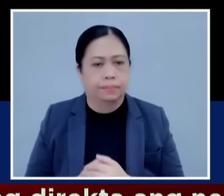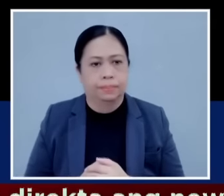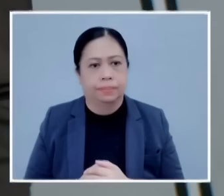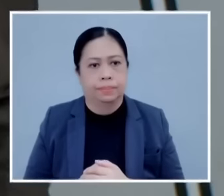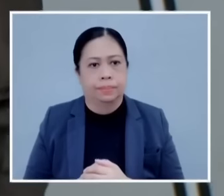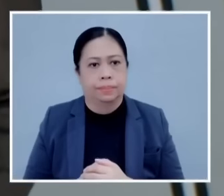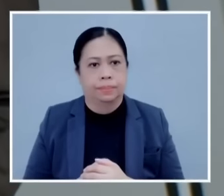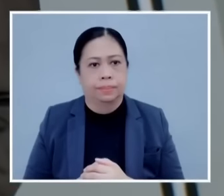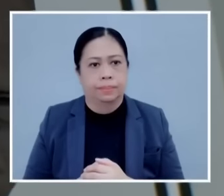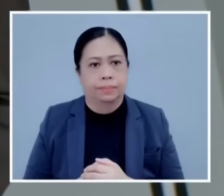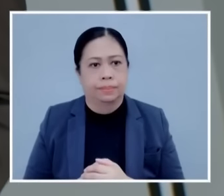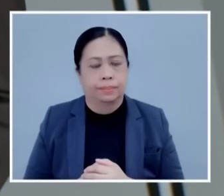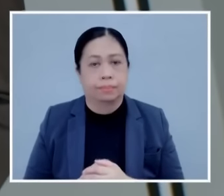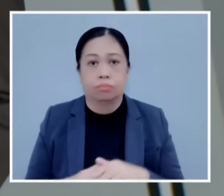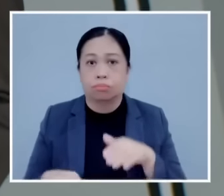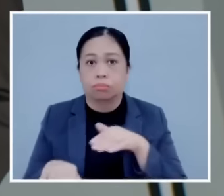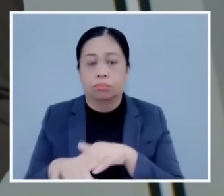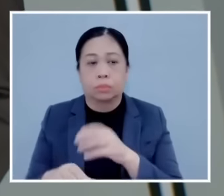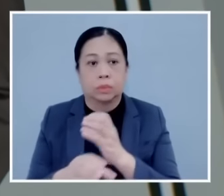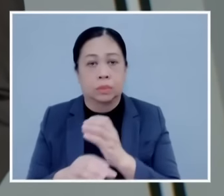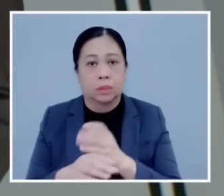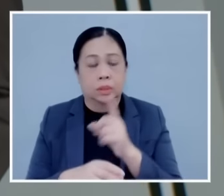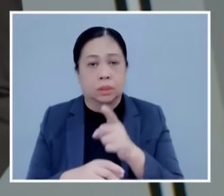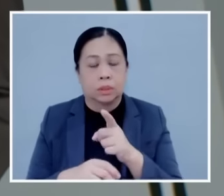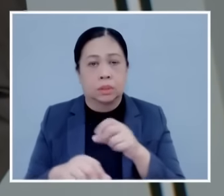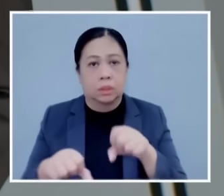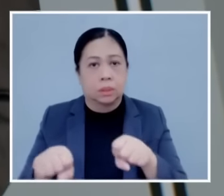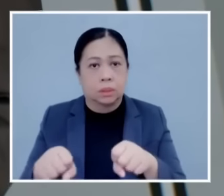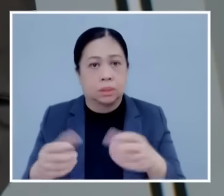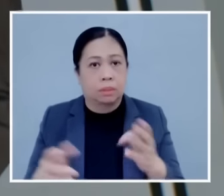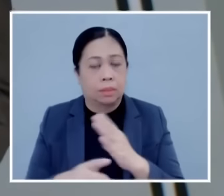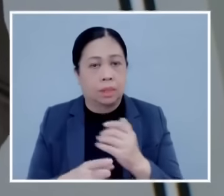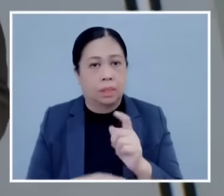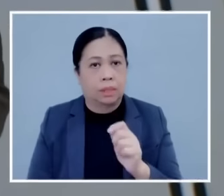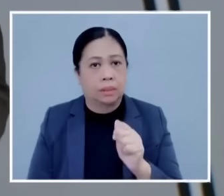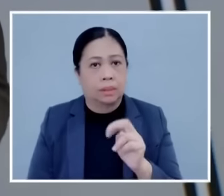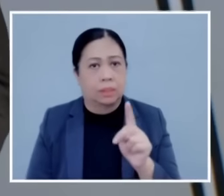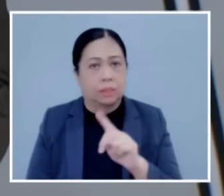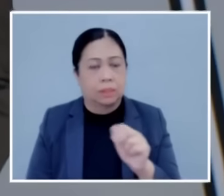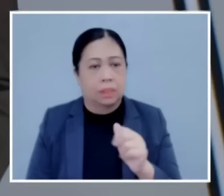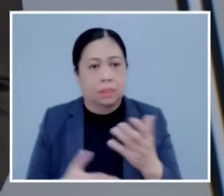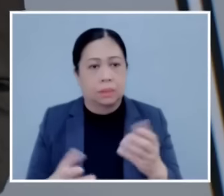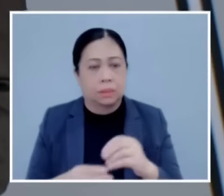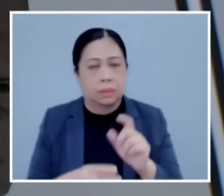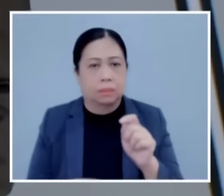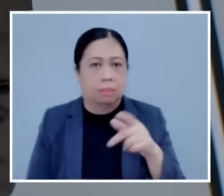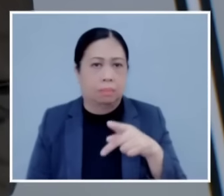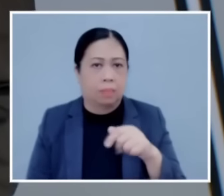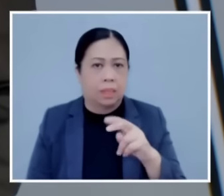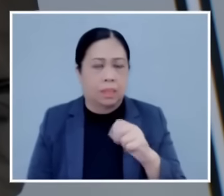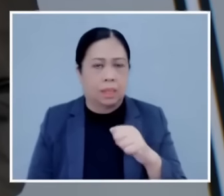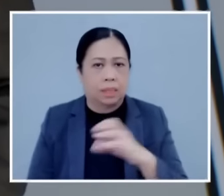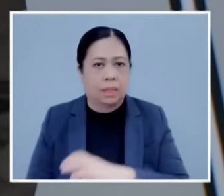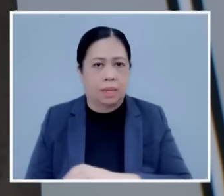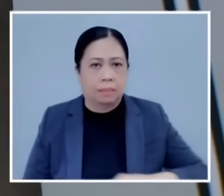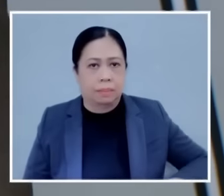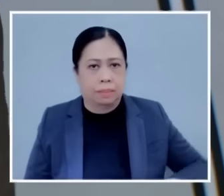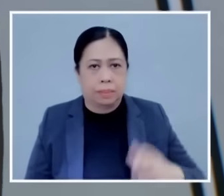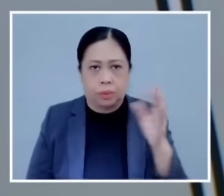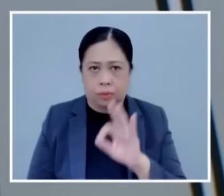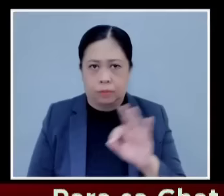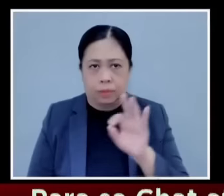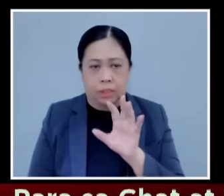Binangga ng isang kotse ang isang motorsiklo sa Barangay Tanza Norte sa bayan ng Panay, Capiz noong Biyernes. Sa kuha